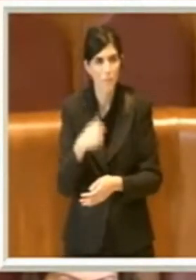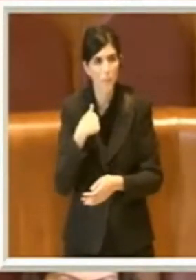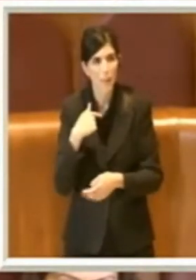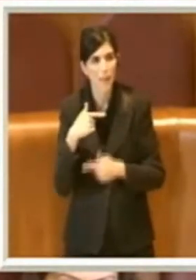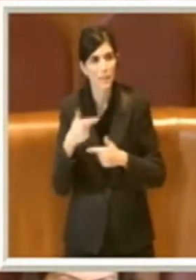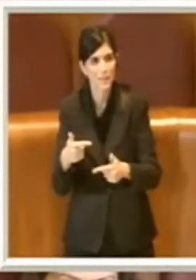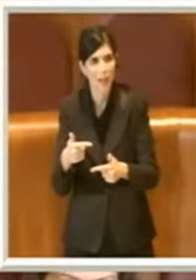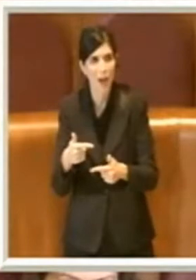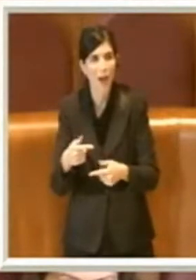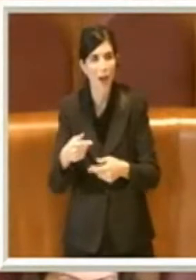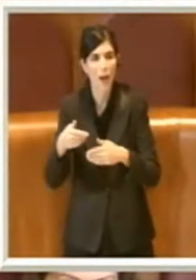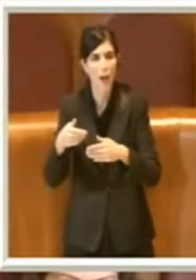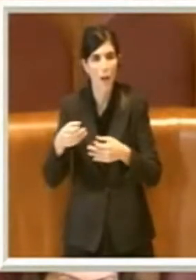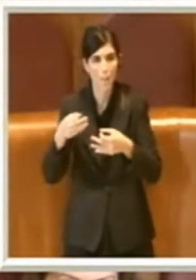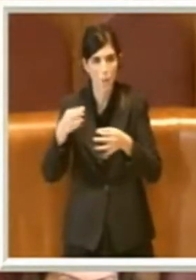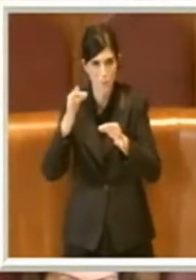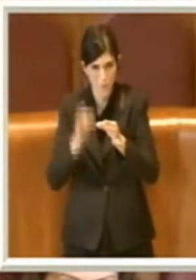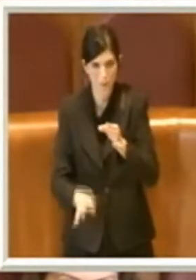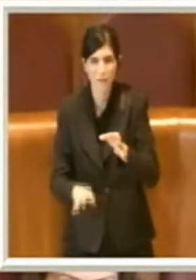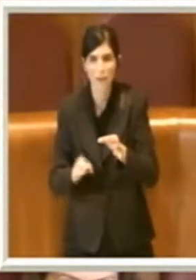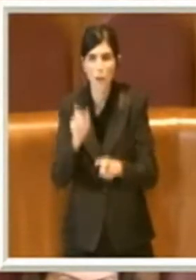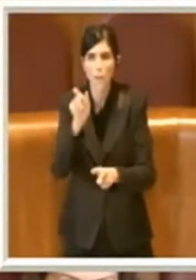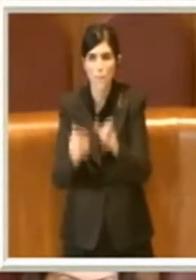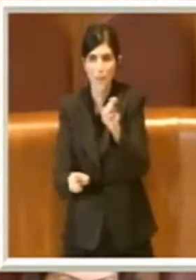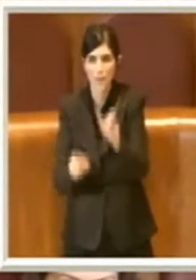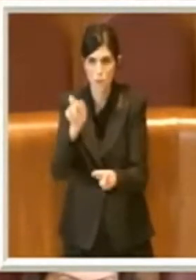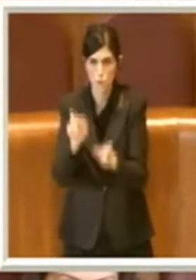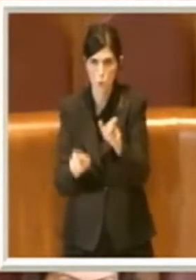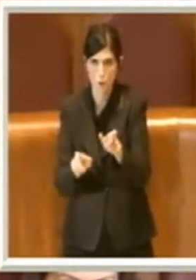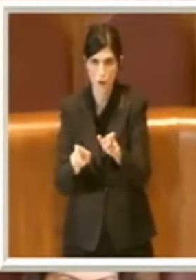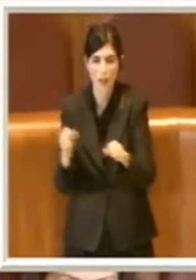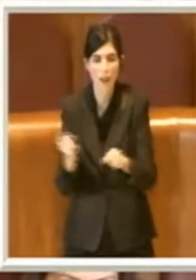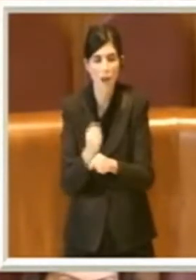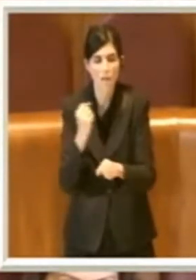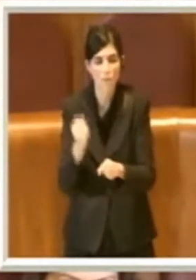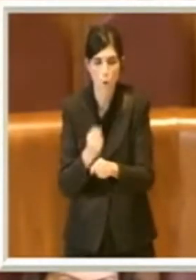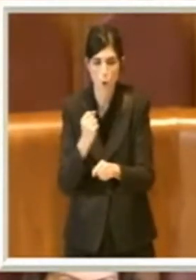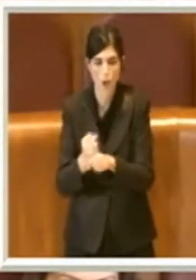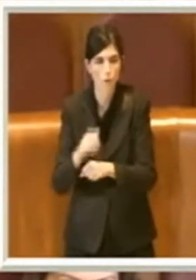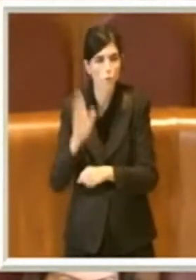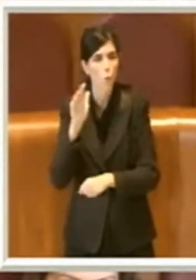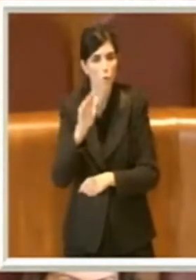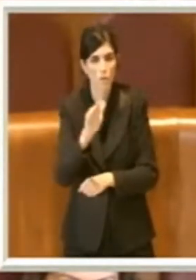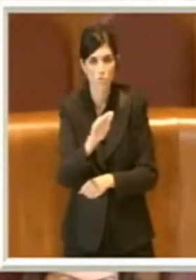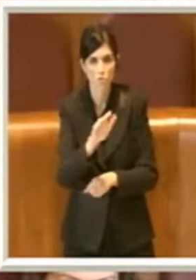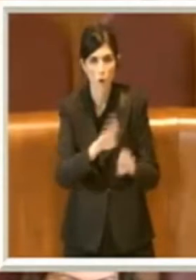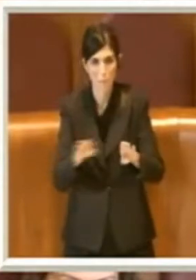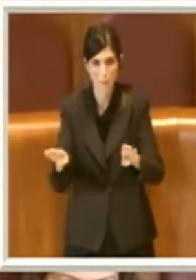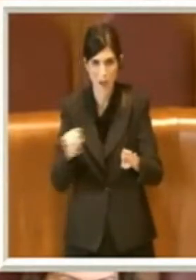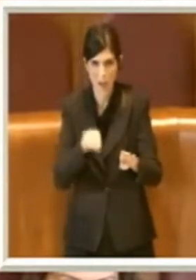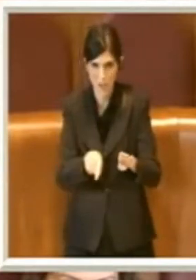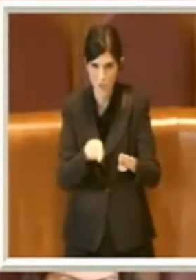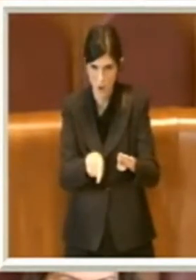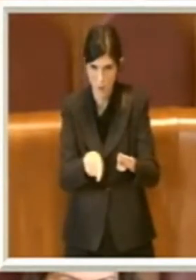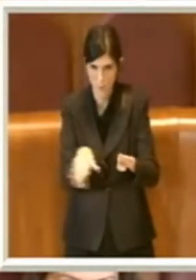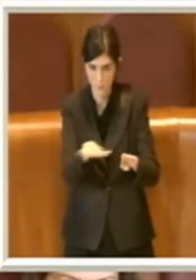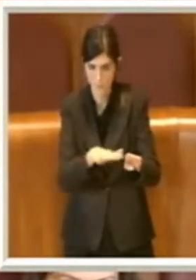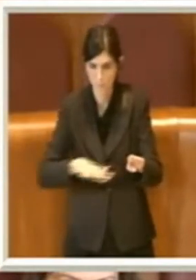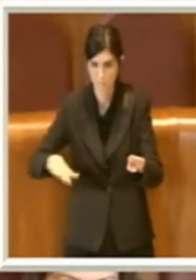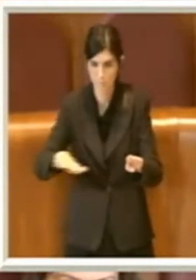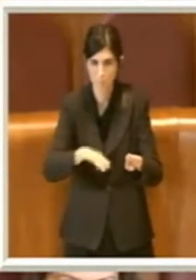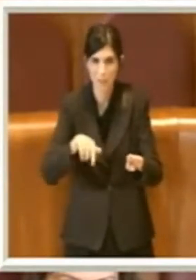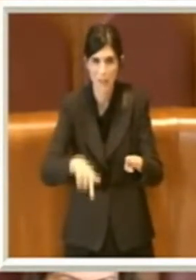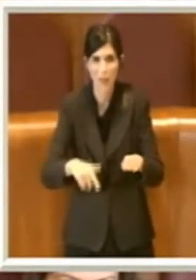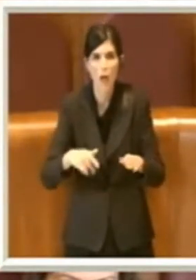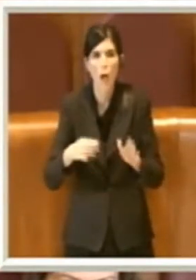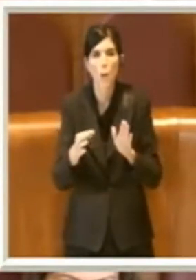ricadano istantaneamente sulle persone che lavorano ogni giorno in questi posteggi. Il terzo punto della mozione